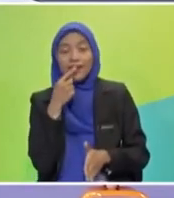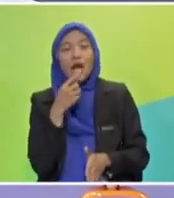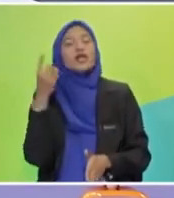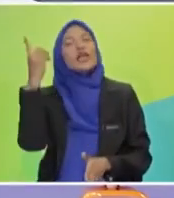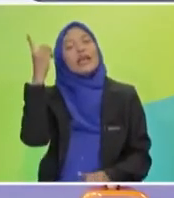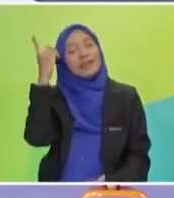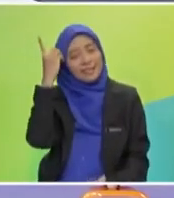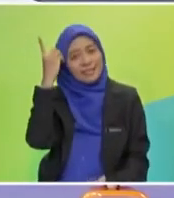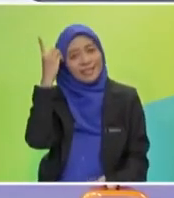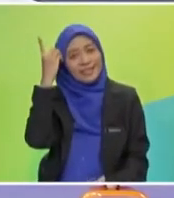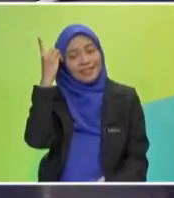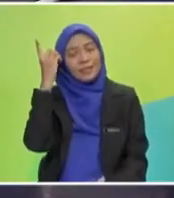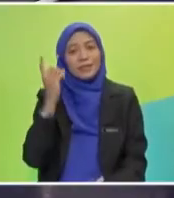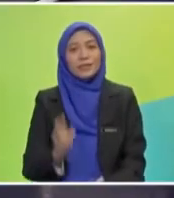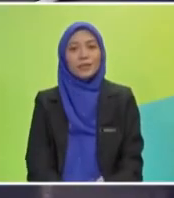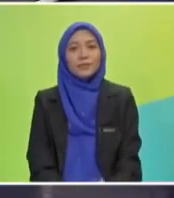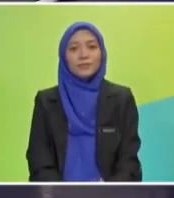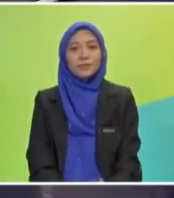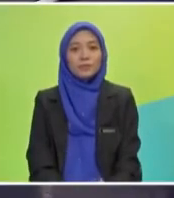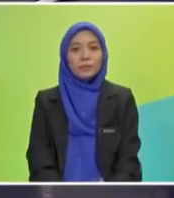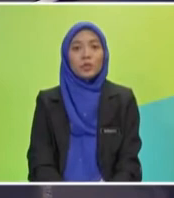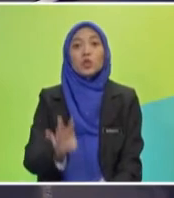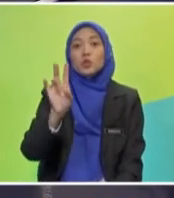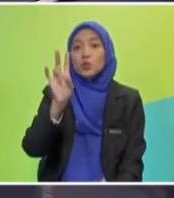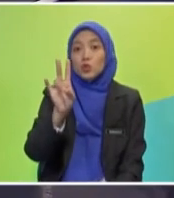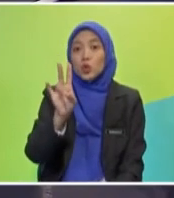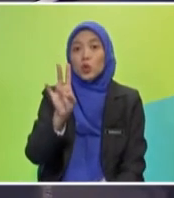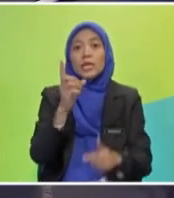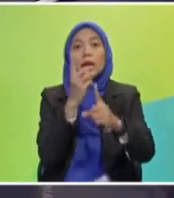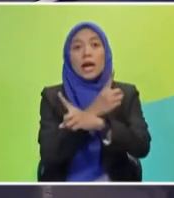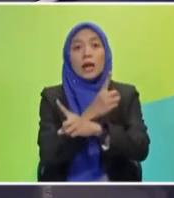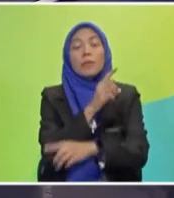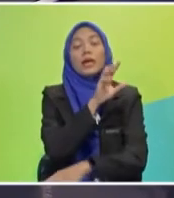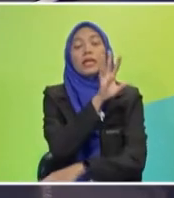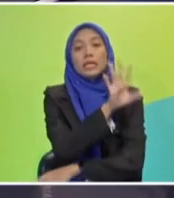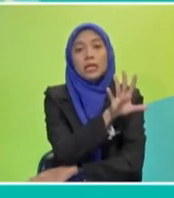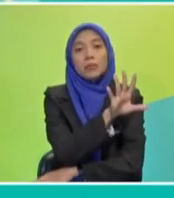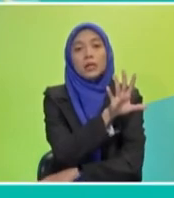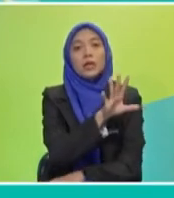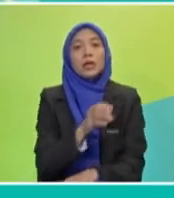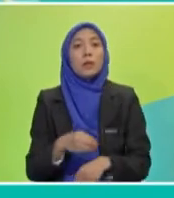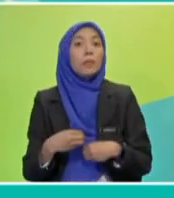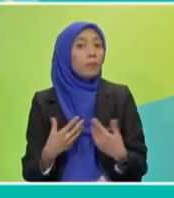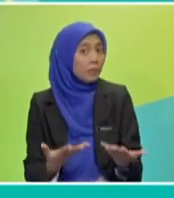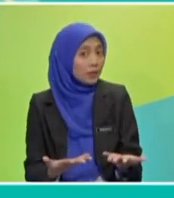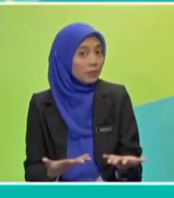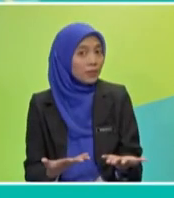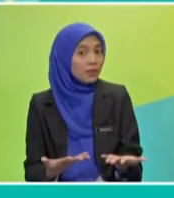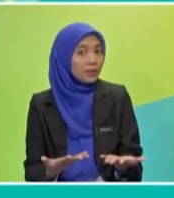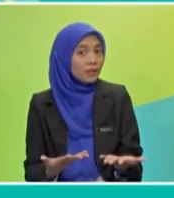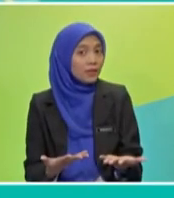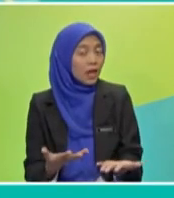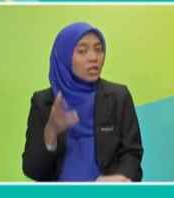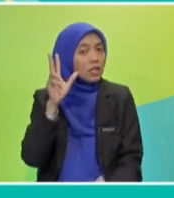Milik Dennis. Okey, Dennis. 7 darab dengan 5, Dennis. 7 darab 5?